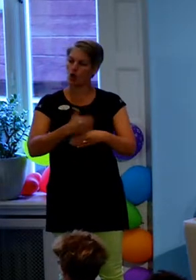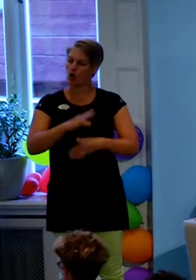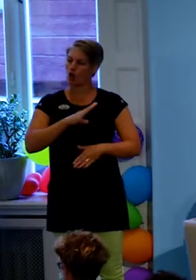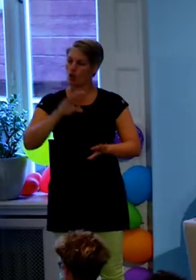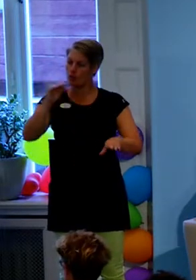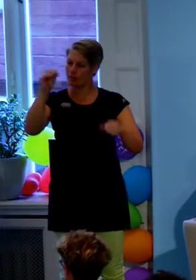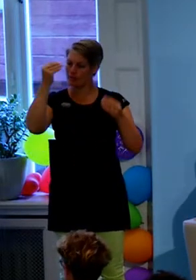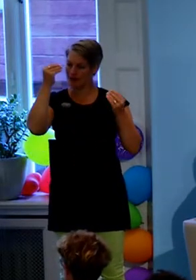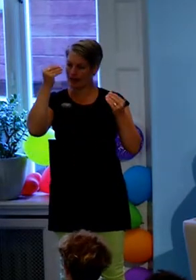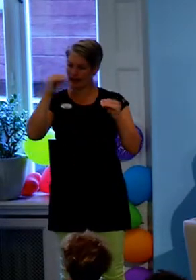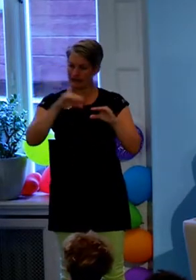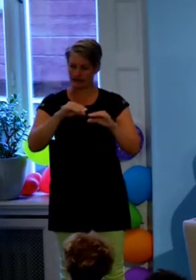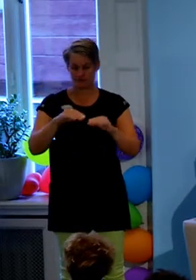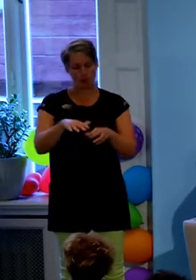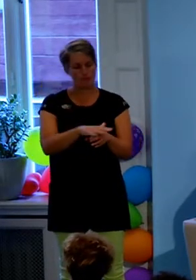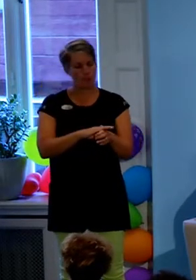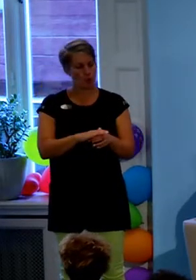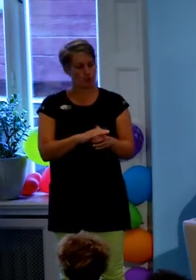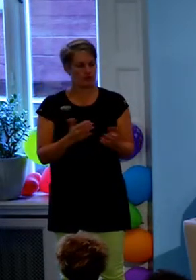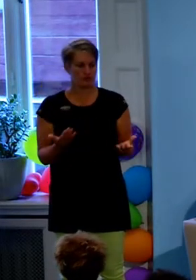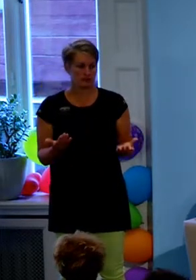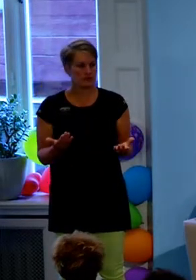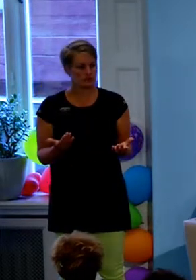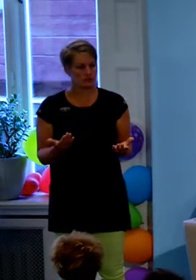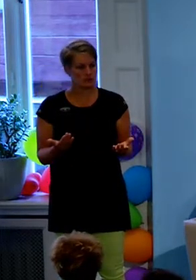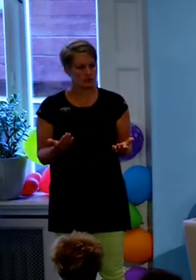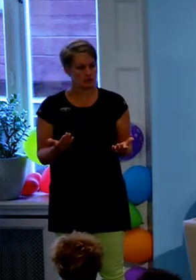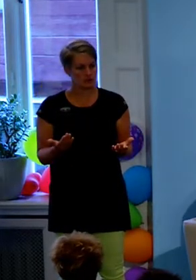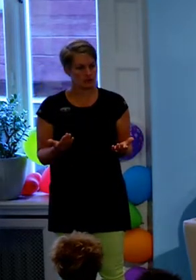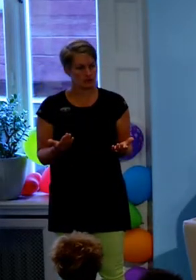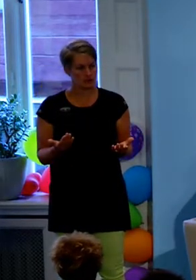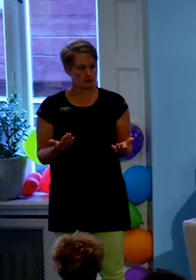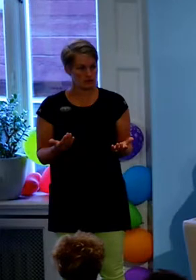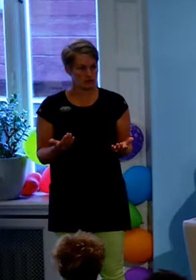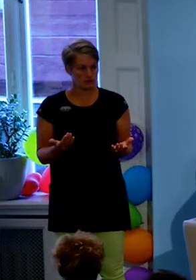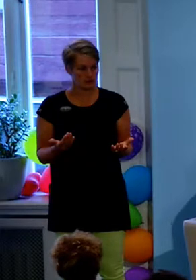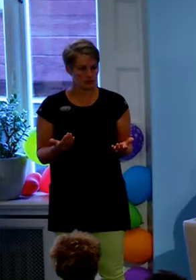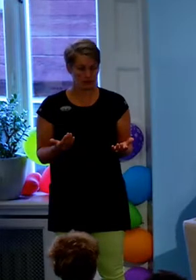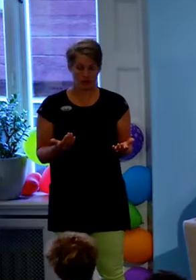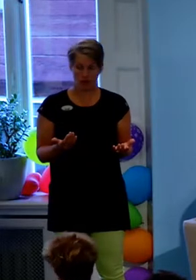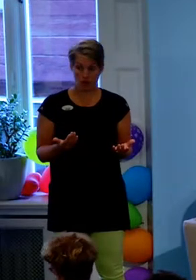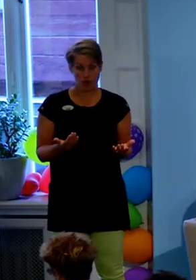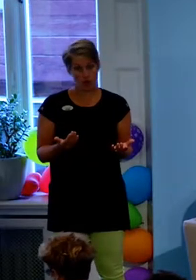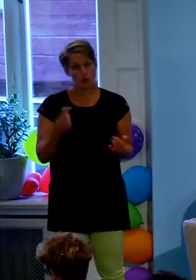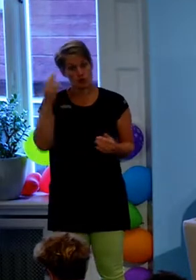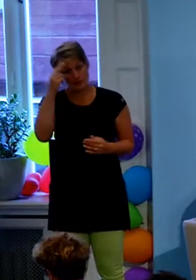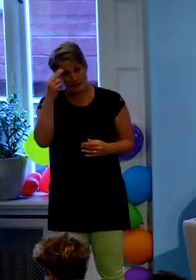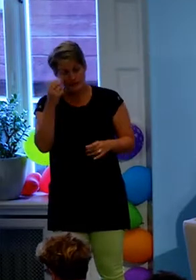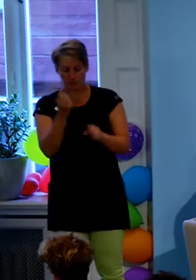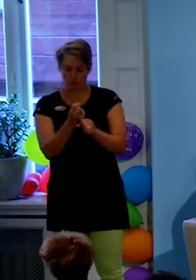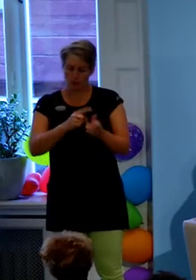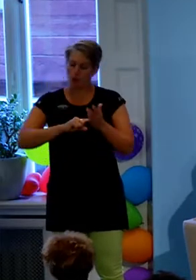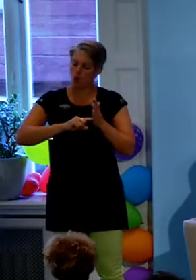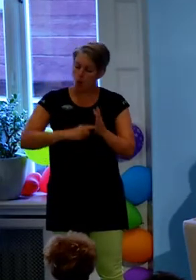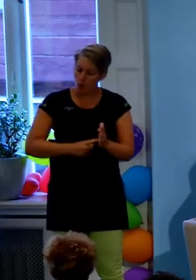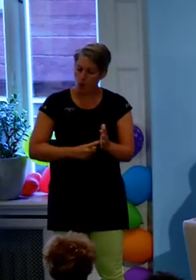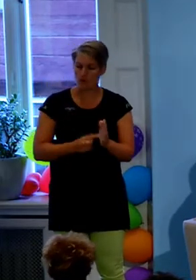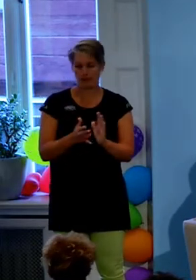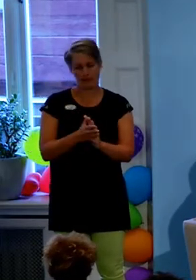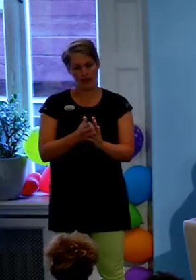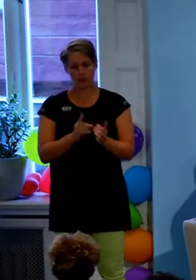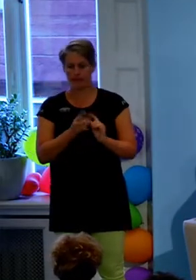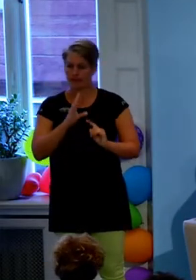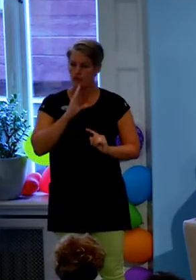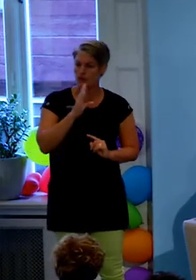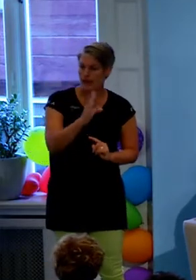har utbildningsväsendet? De här utbildningarna som vi... Visst, universiteten jobbar ju stenhårt med att vara